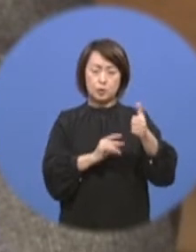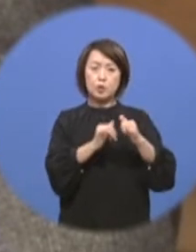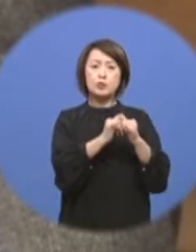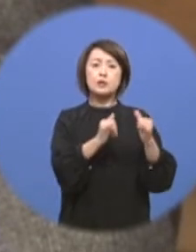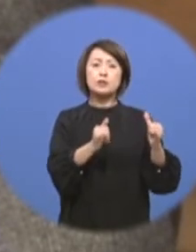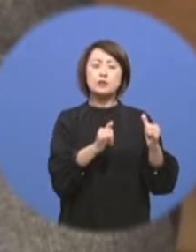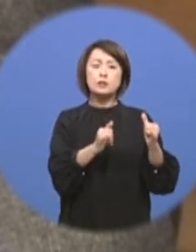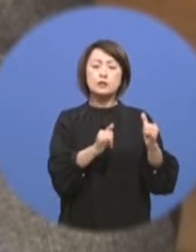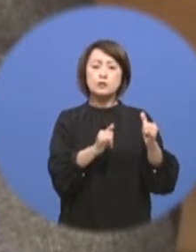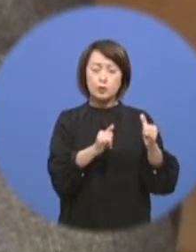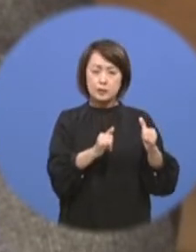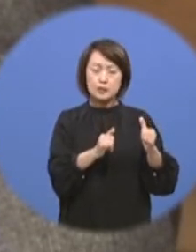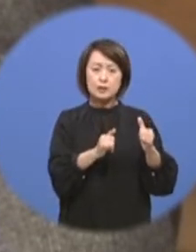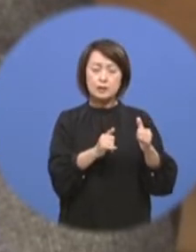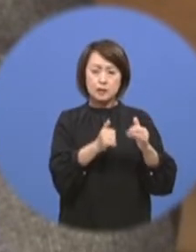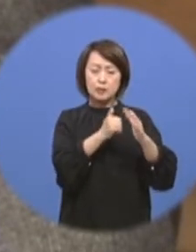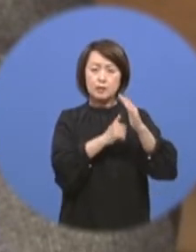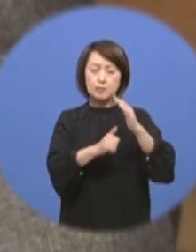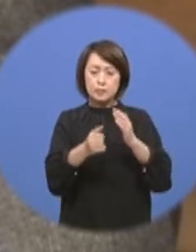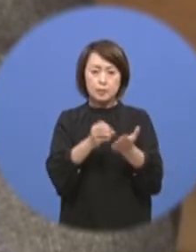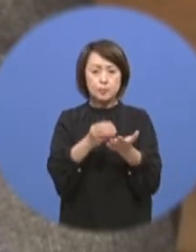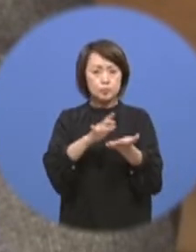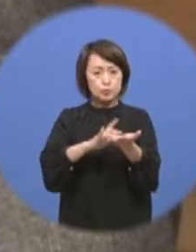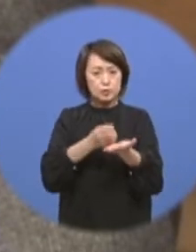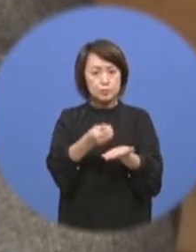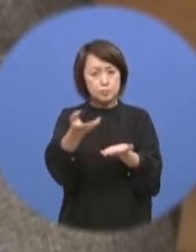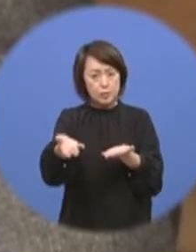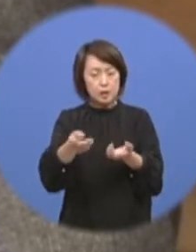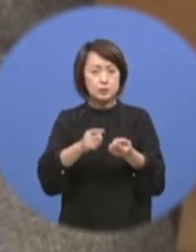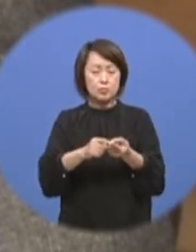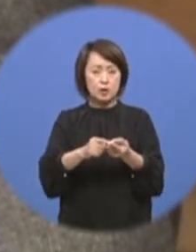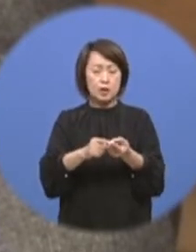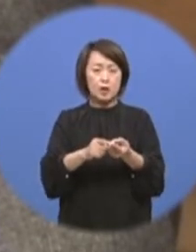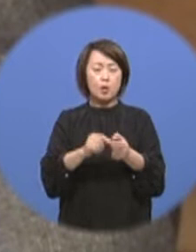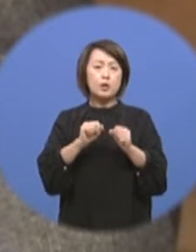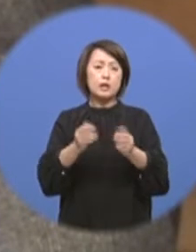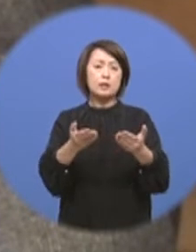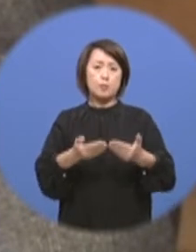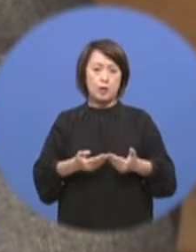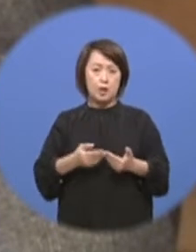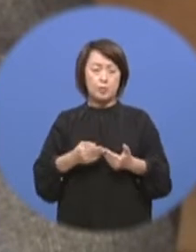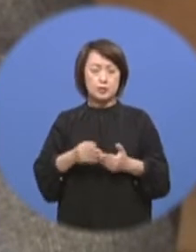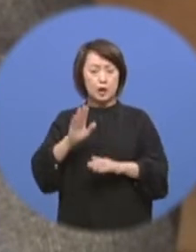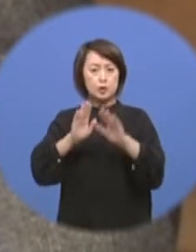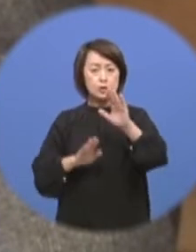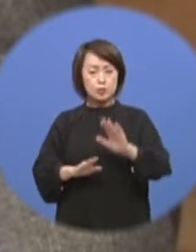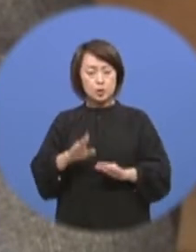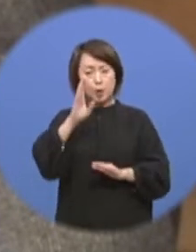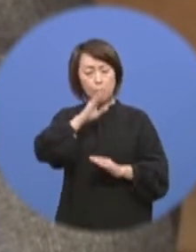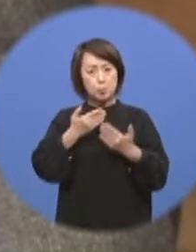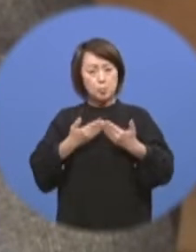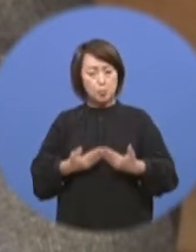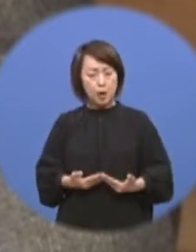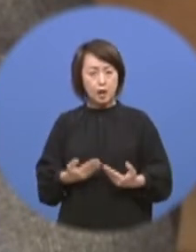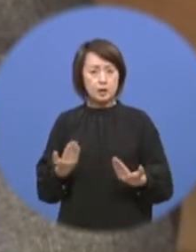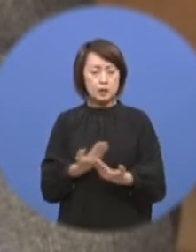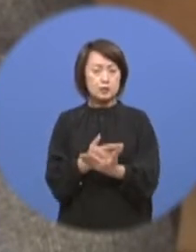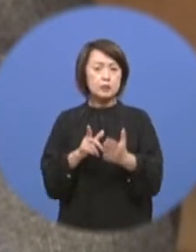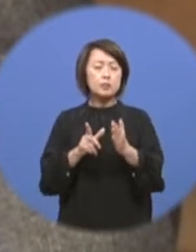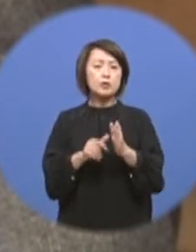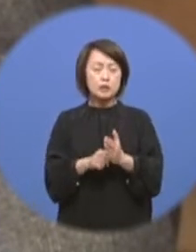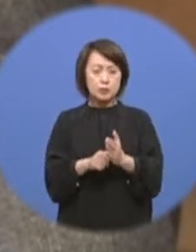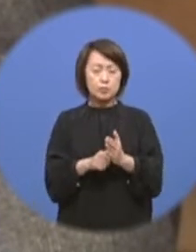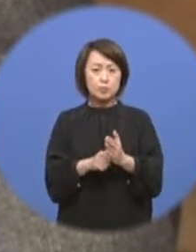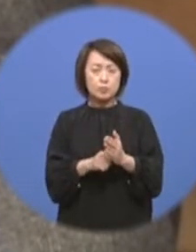でなくてもできるようにするとかあるいは病状が悪化の時には大礼診療対応病院をつくっておいて